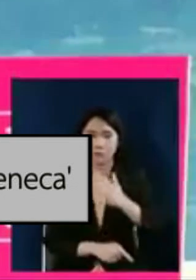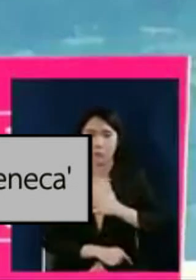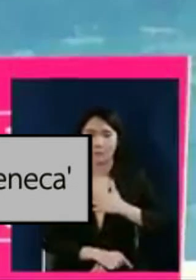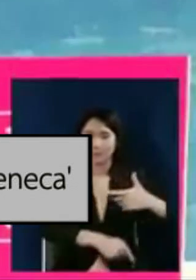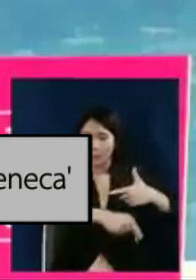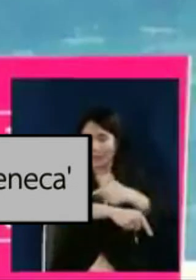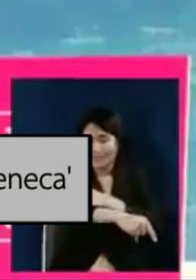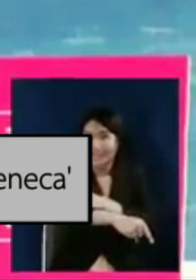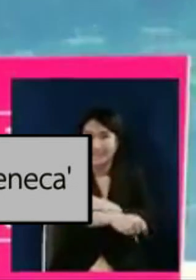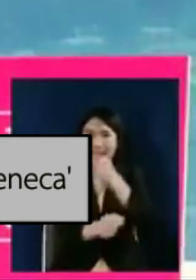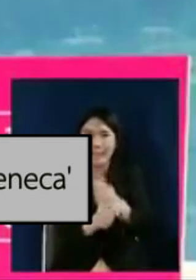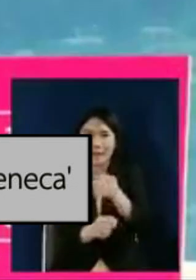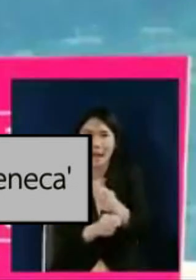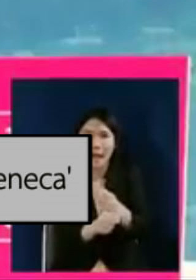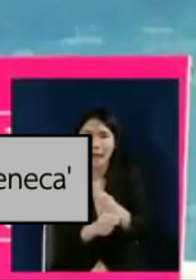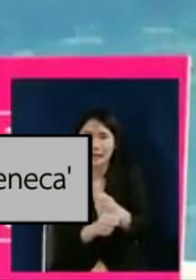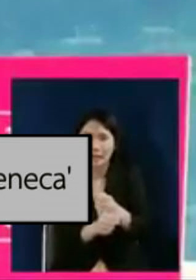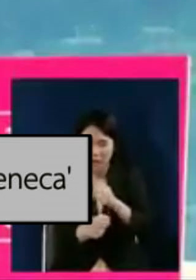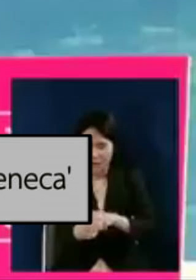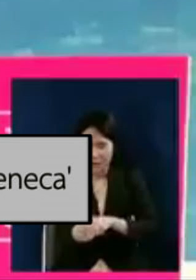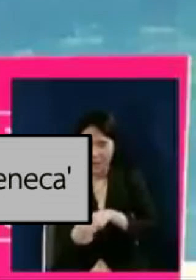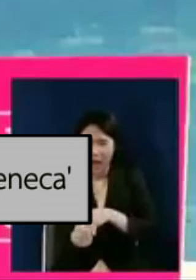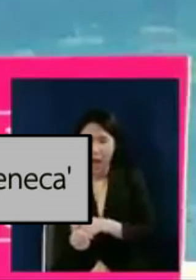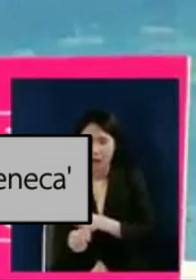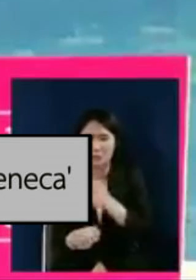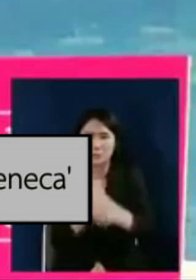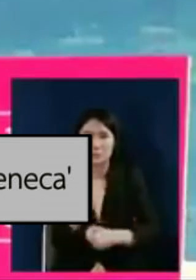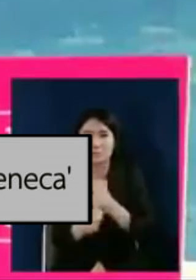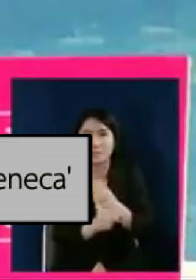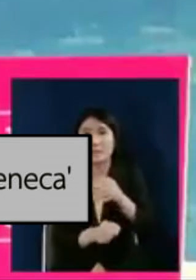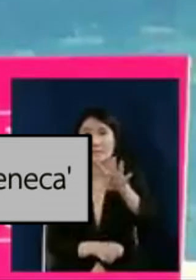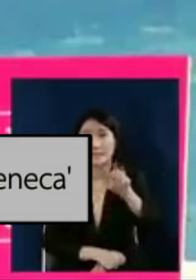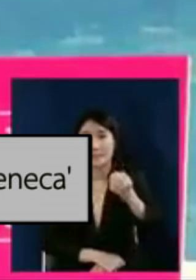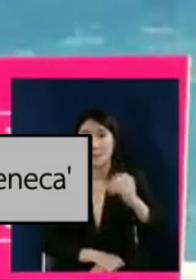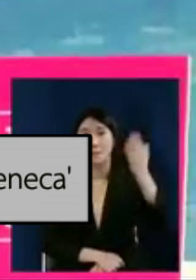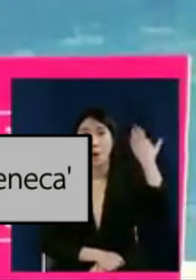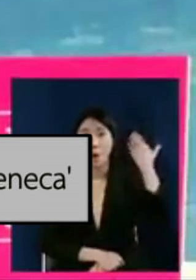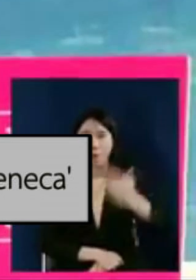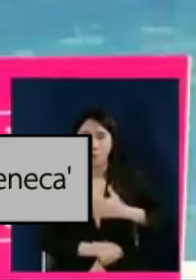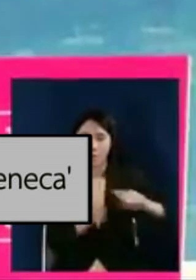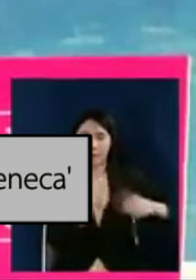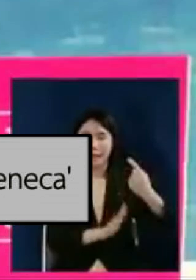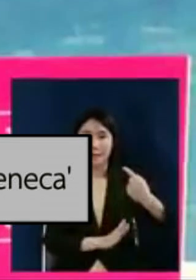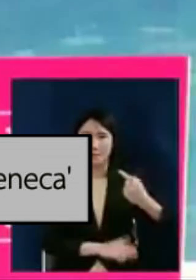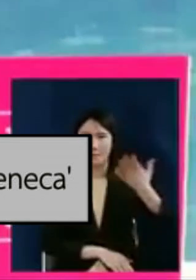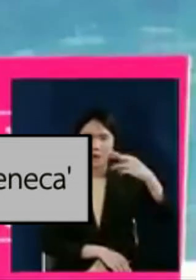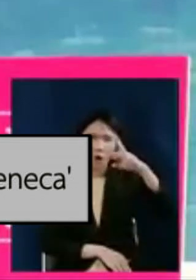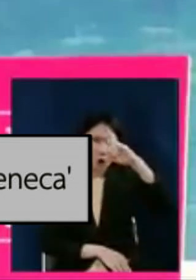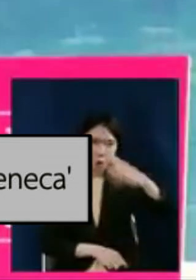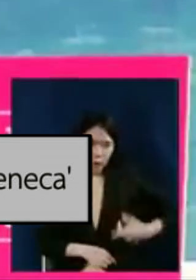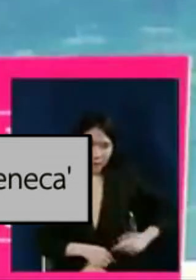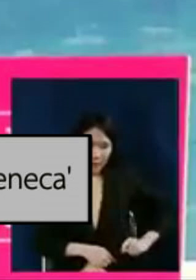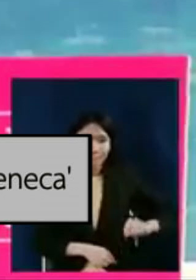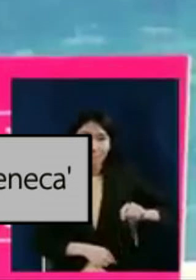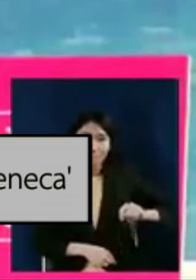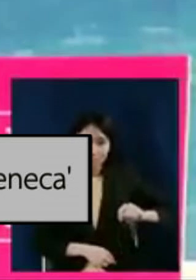ผมได้ทำงานเกี่ยวกับแท็กซี่มา 40ปีผมฉีดวัคซีนสมัยตั้งแต่ตับอักเสบบีเริ่มอ.ท่าใหม่